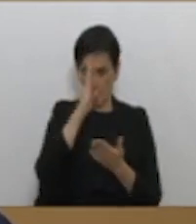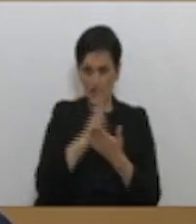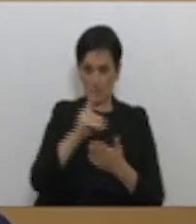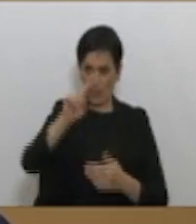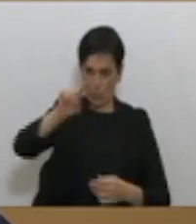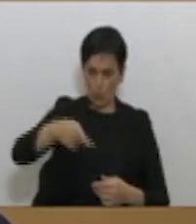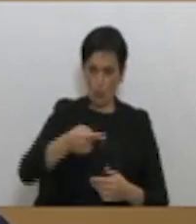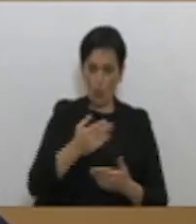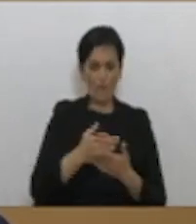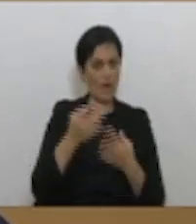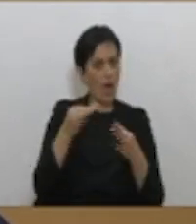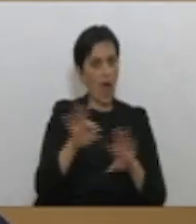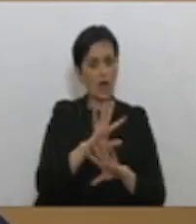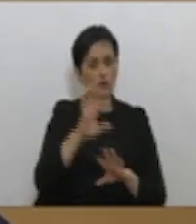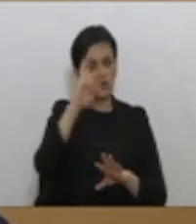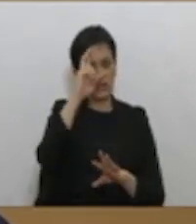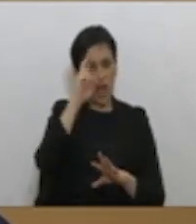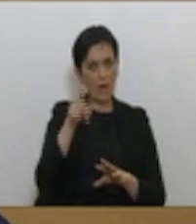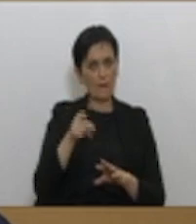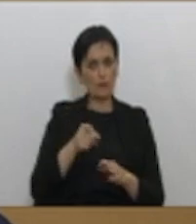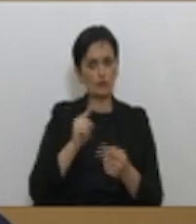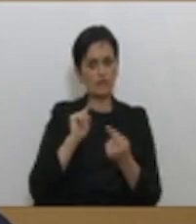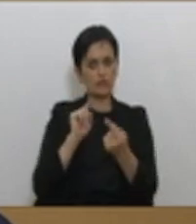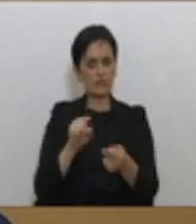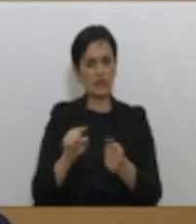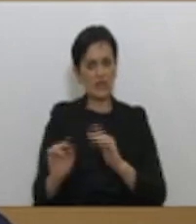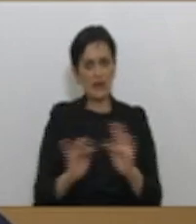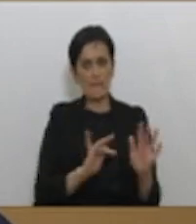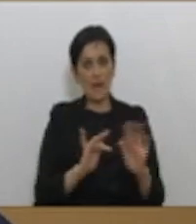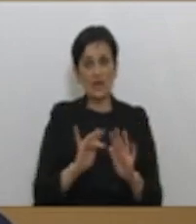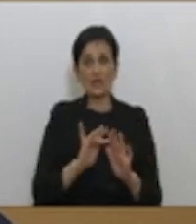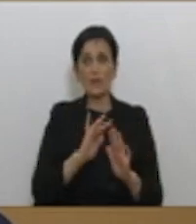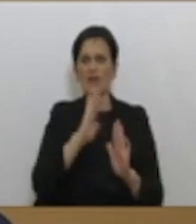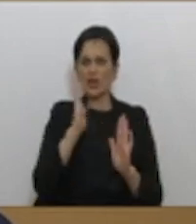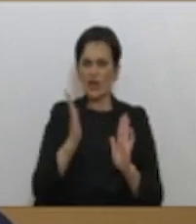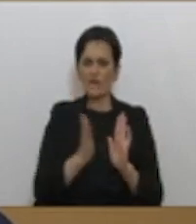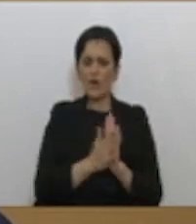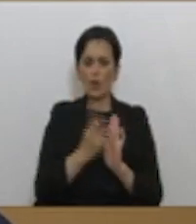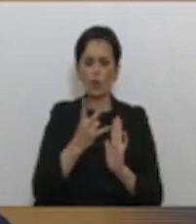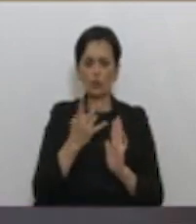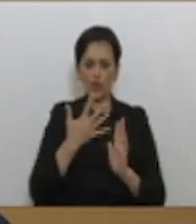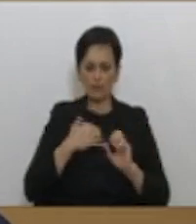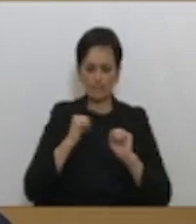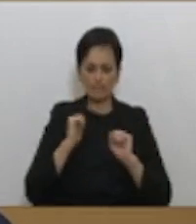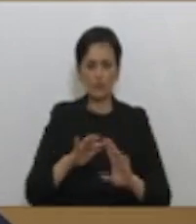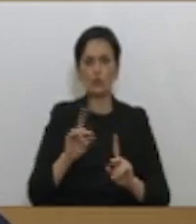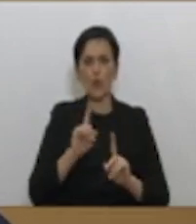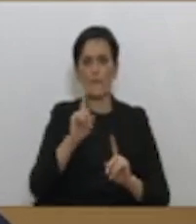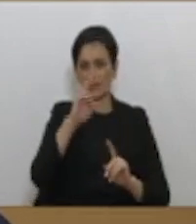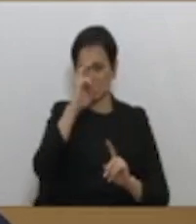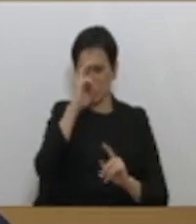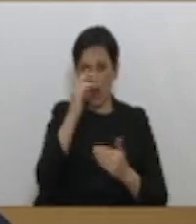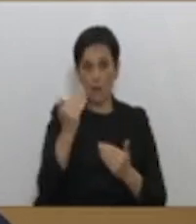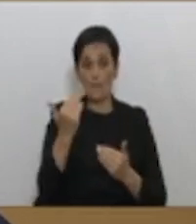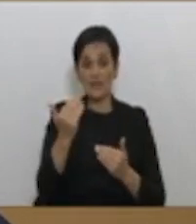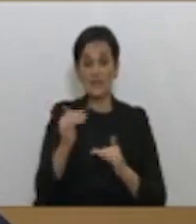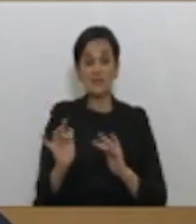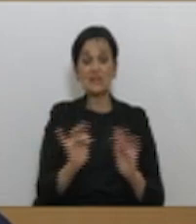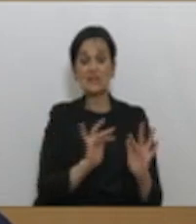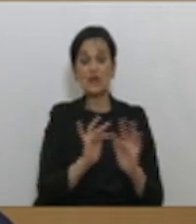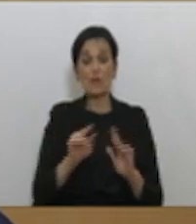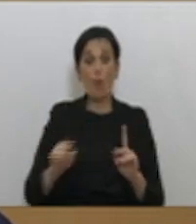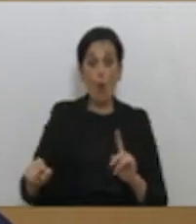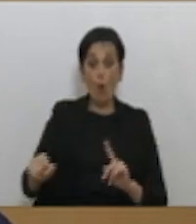დაუშვა სახელმწიფო წინააღმდეგ მიმართული ქმედებები, ყველა ღონე იხმაროს იმისათვის, რომ იმ სახელმწიფოში, სადაც მისი მოქმედების